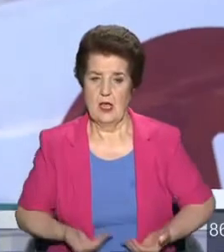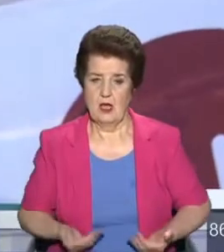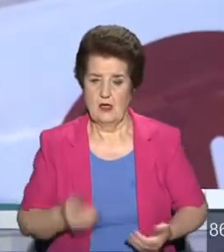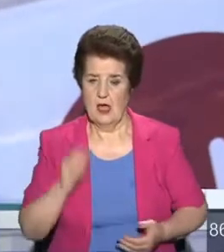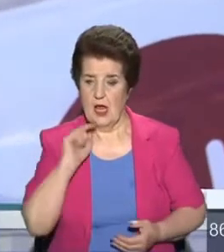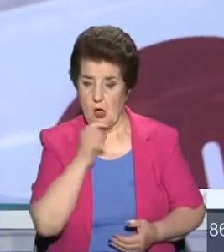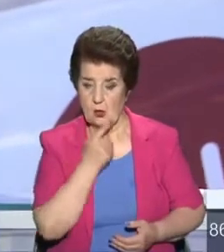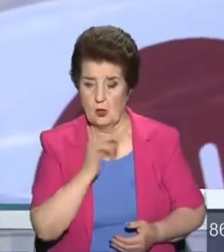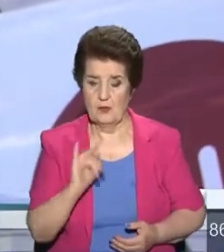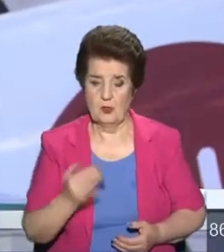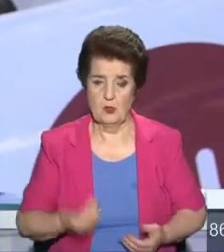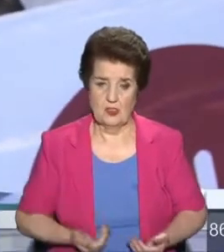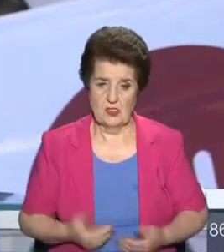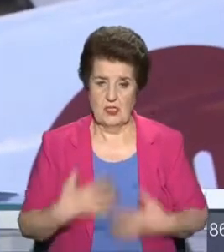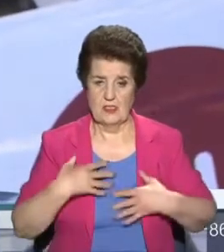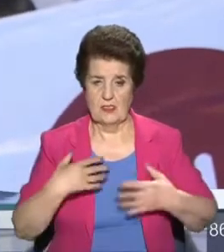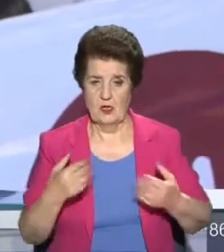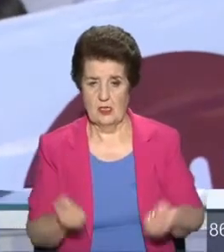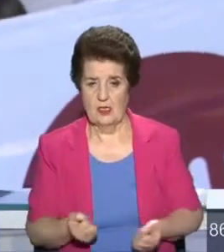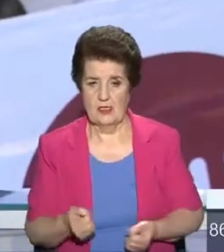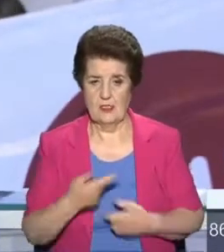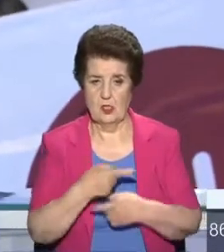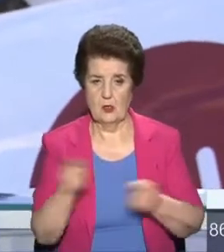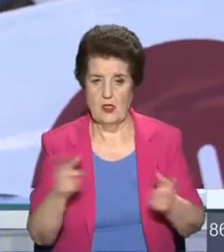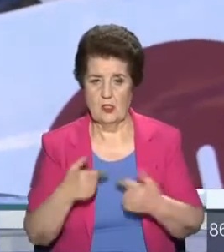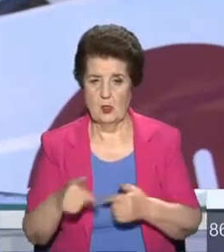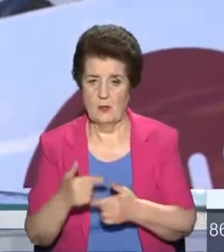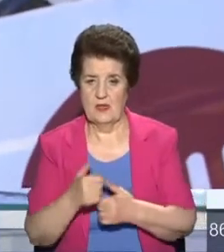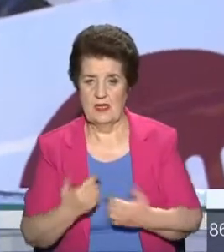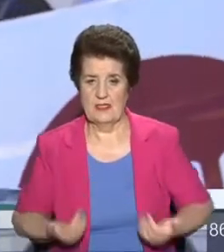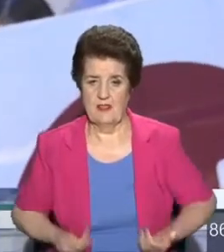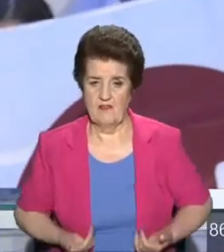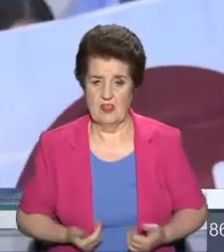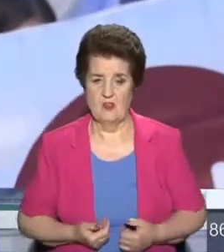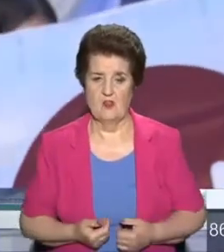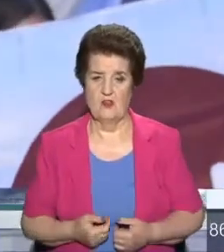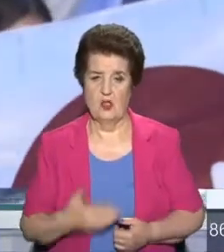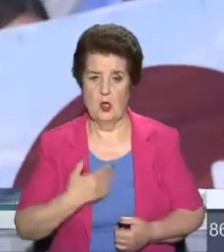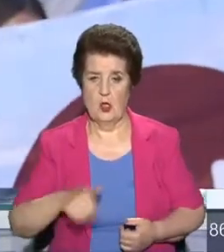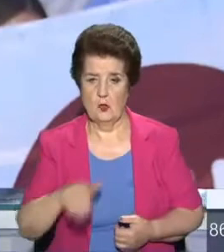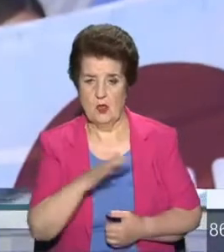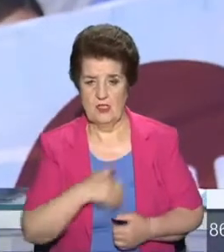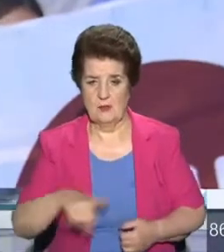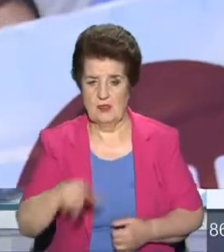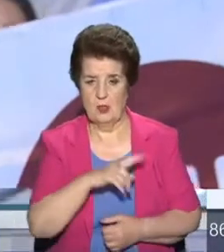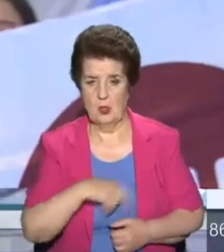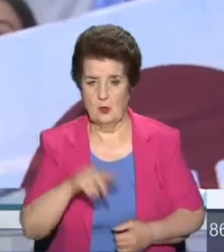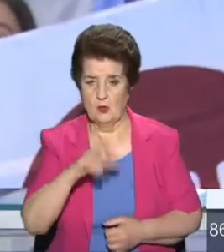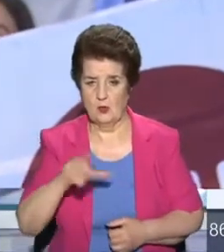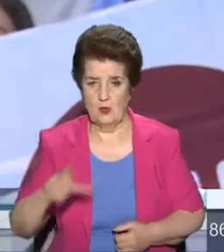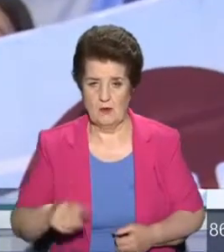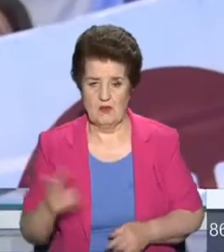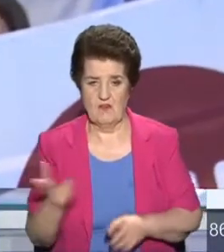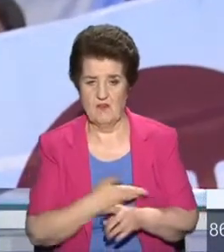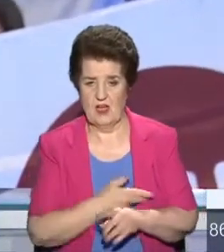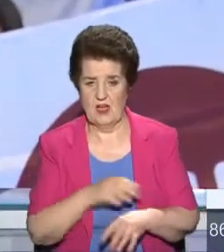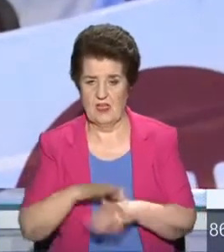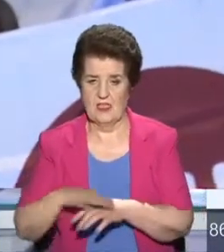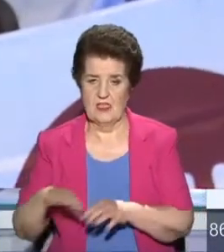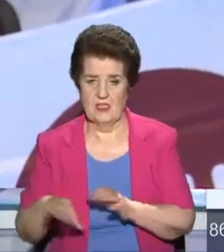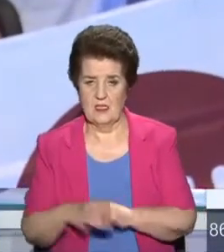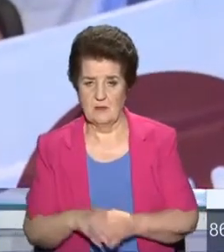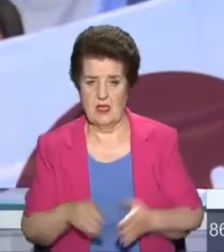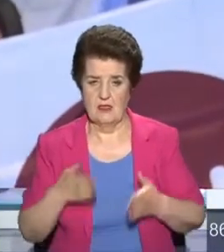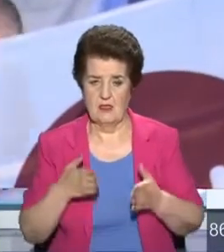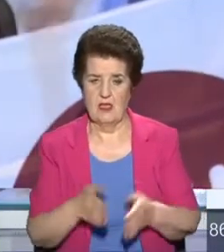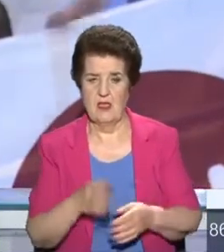securitate în domeniul sănătății și în toate domeniile vieții noastre publice pentru toți cetățenii fără nicio discriminare pe criterii